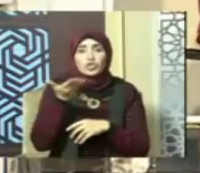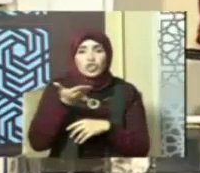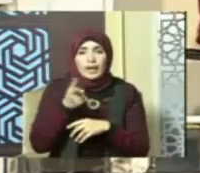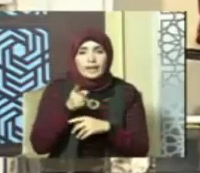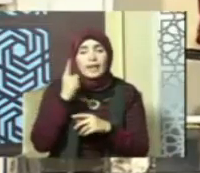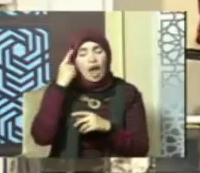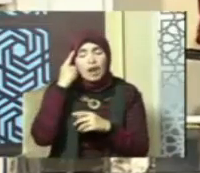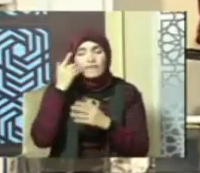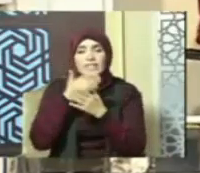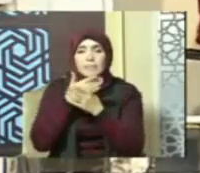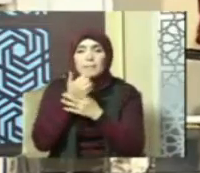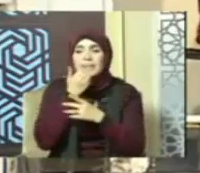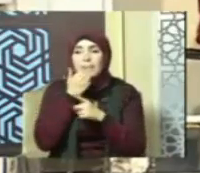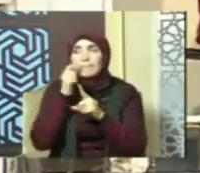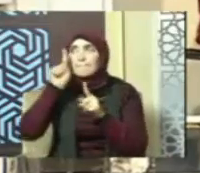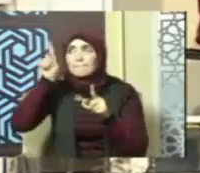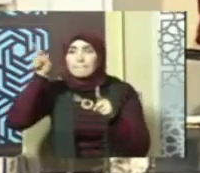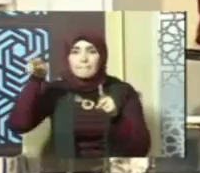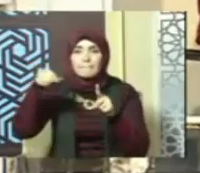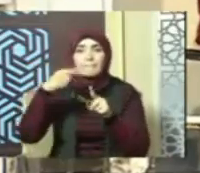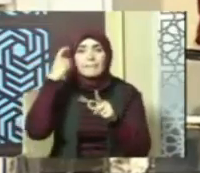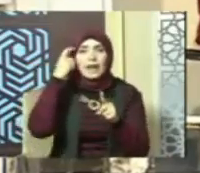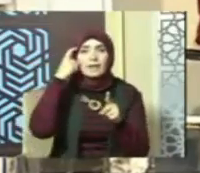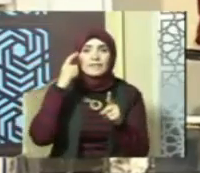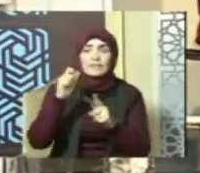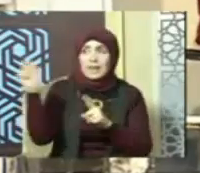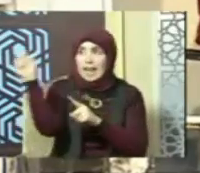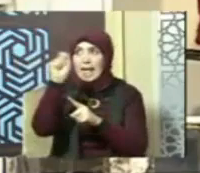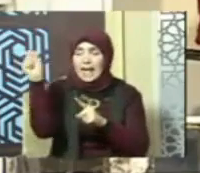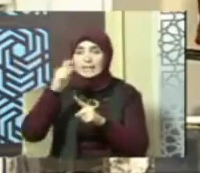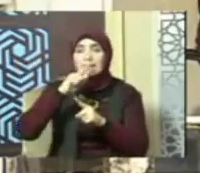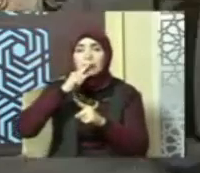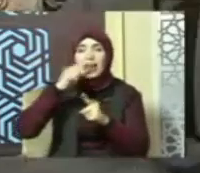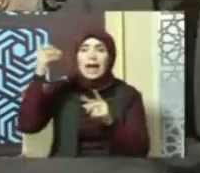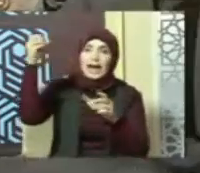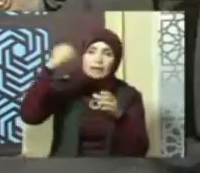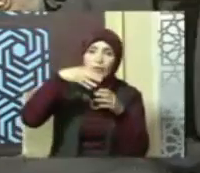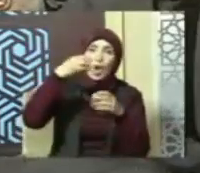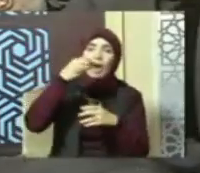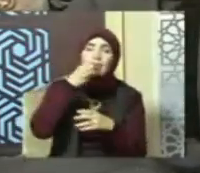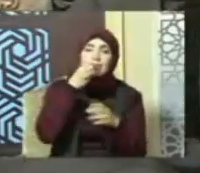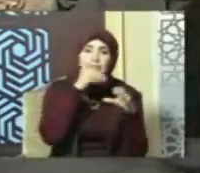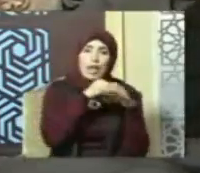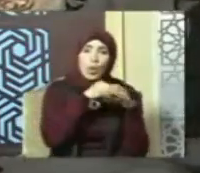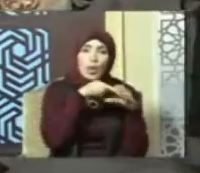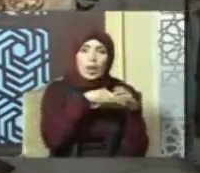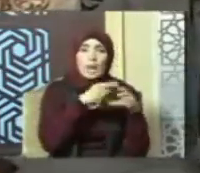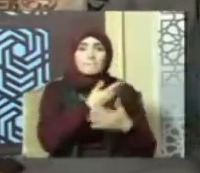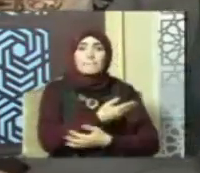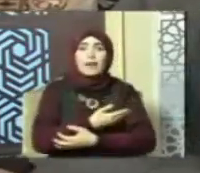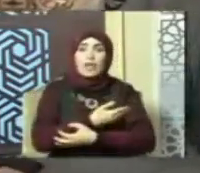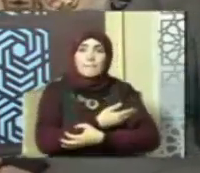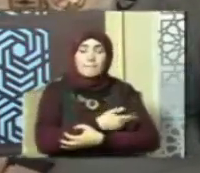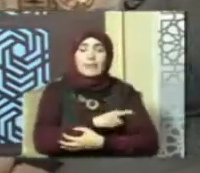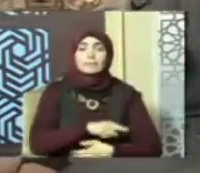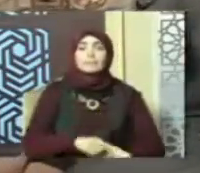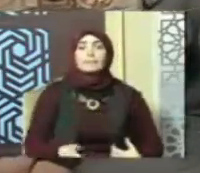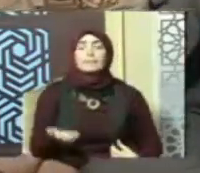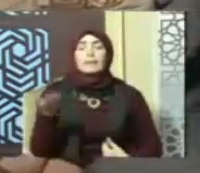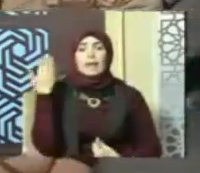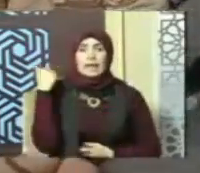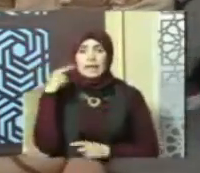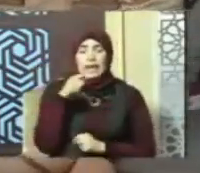له سبب. خذ بالأسباب يوفق الله للنتائج. كان هناك رجل